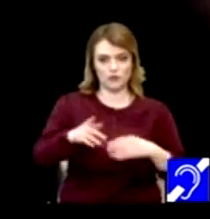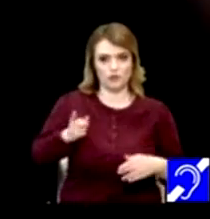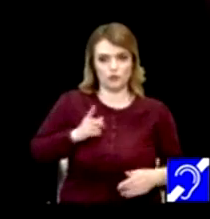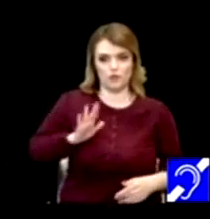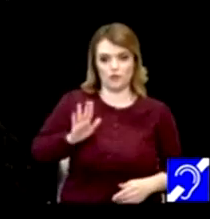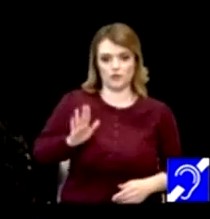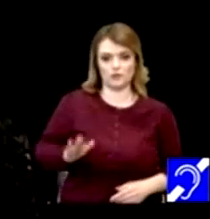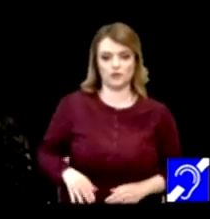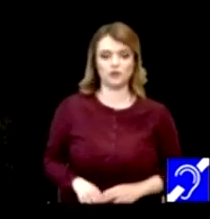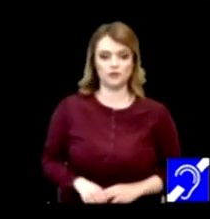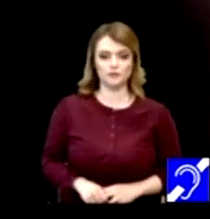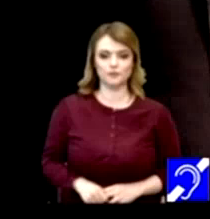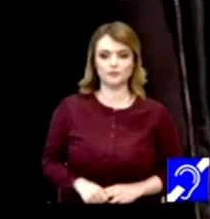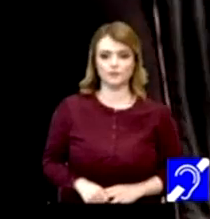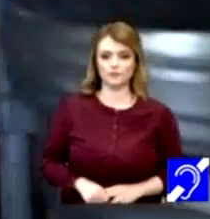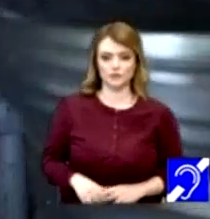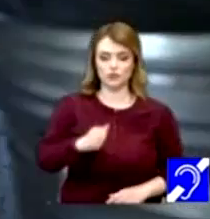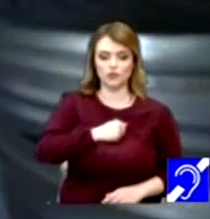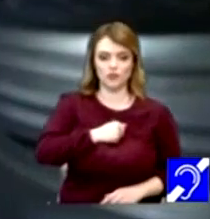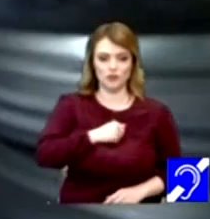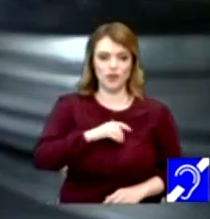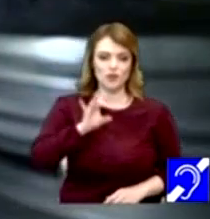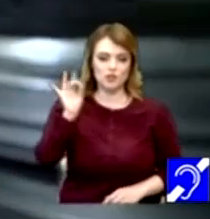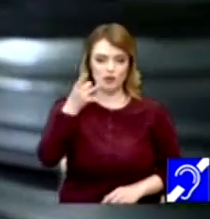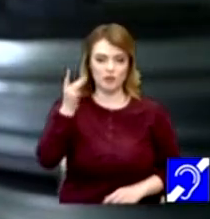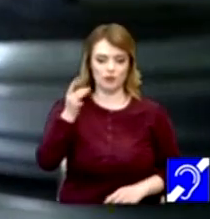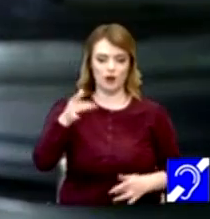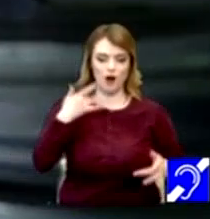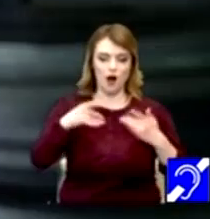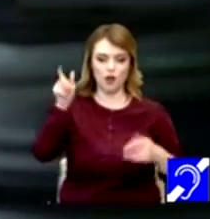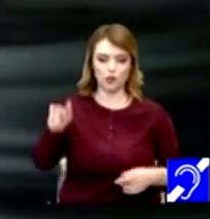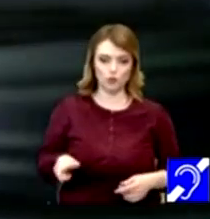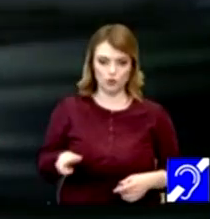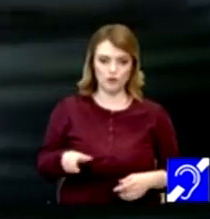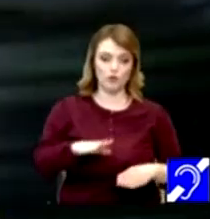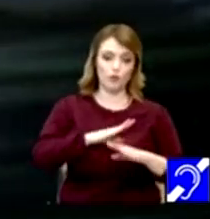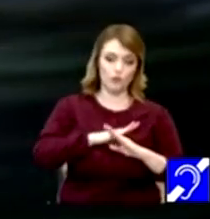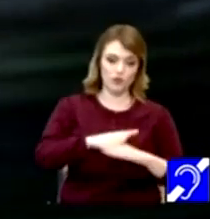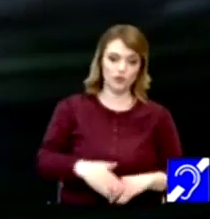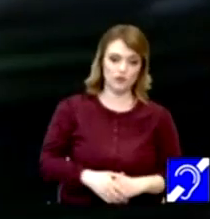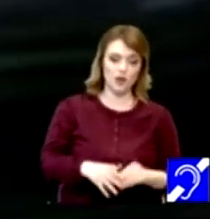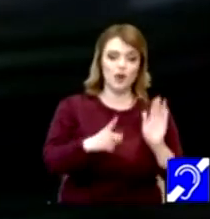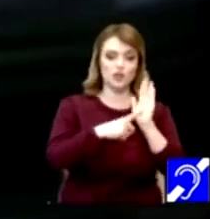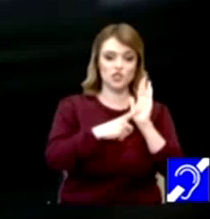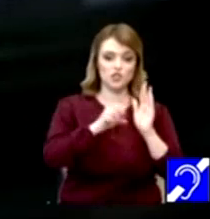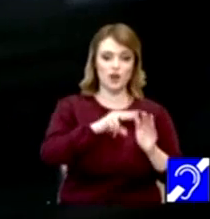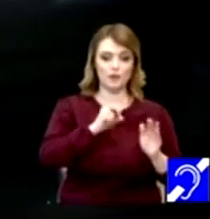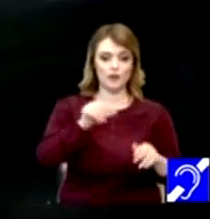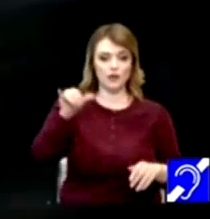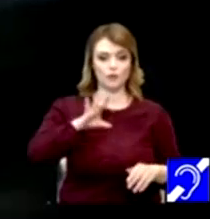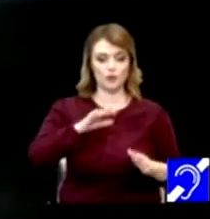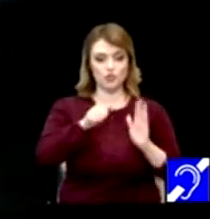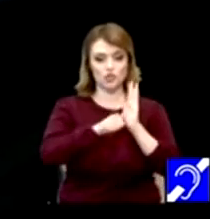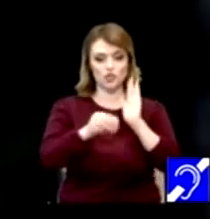Neașteptat eu fost. Îmi pare rău. Celebrul actor și regizor Boris Bechet s-a stins din viață pe 6 aprilie la vârsta